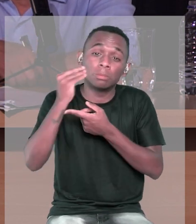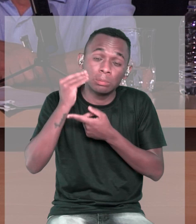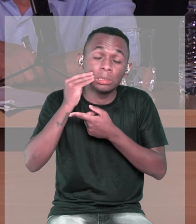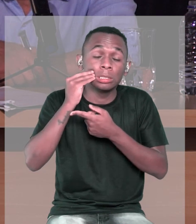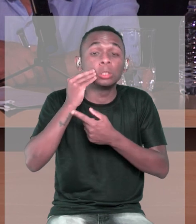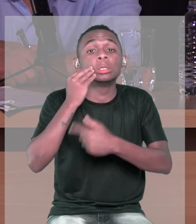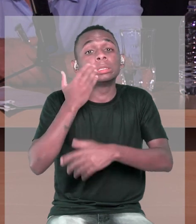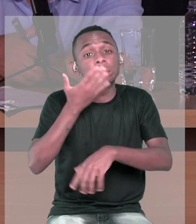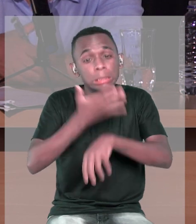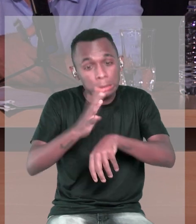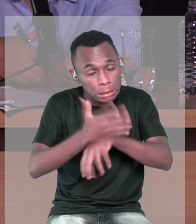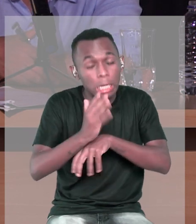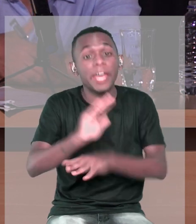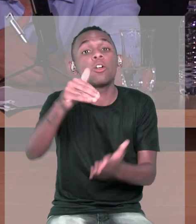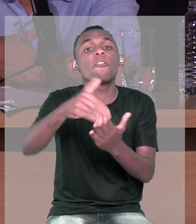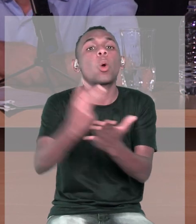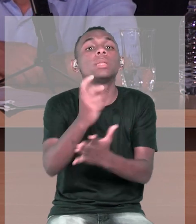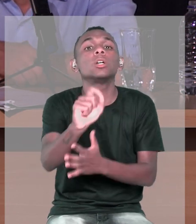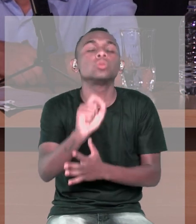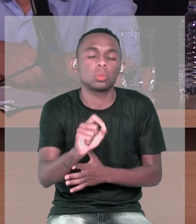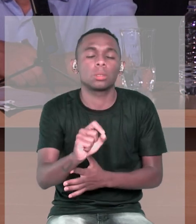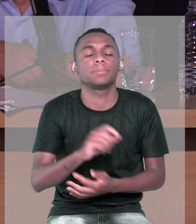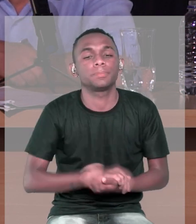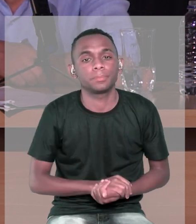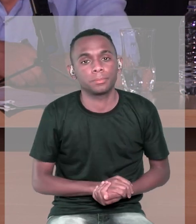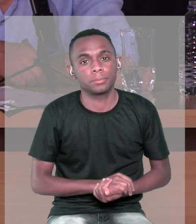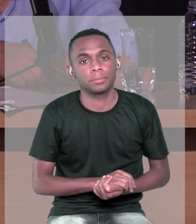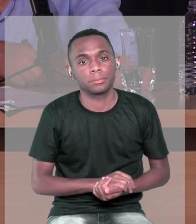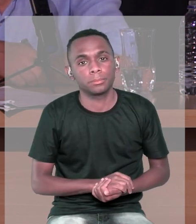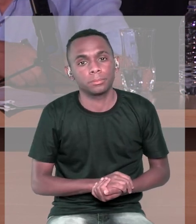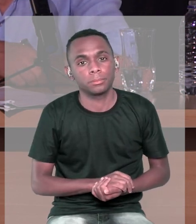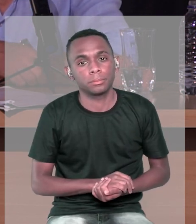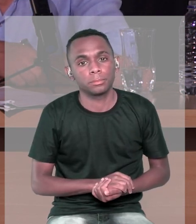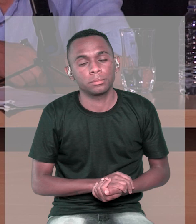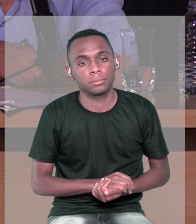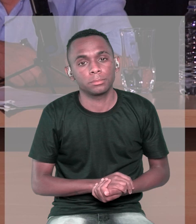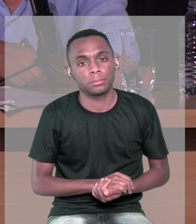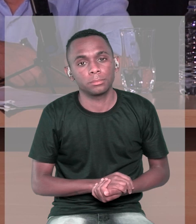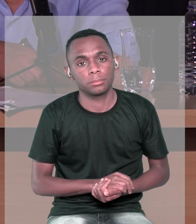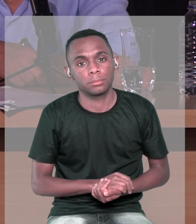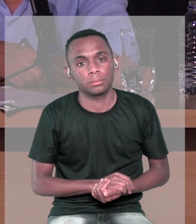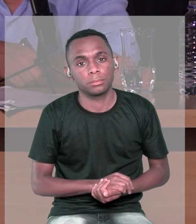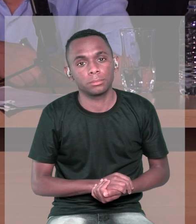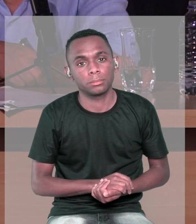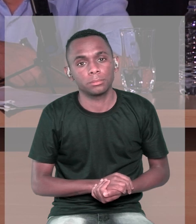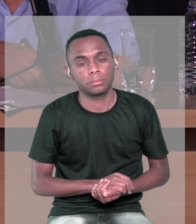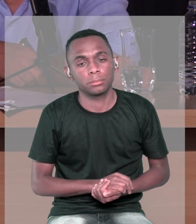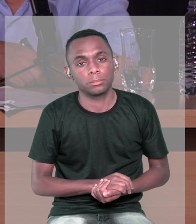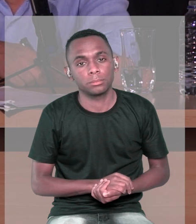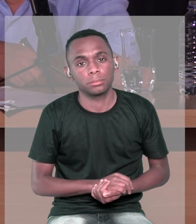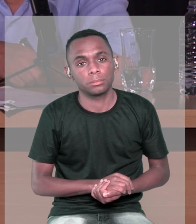no final, nós chegamos... Vous êtes d'accord? On y arrive. Quand